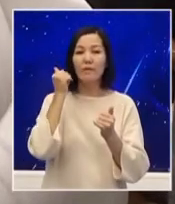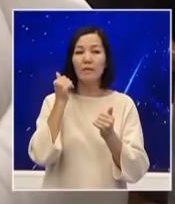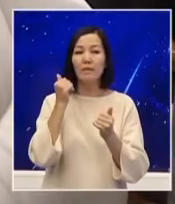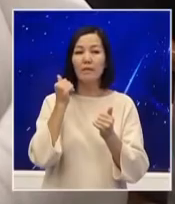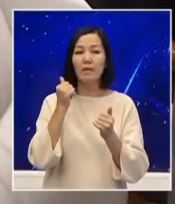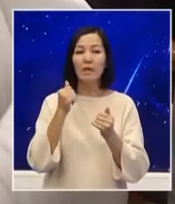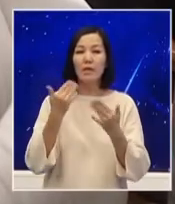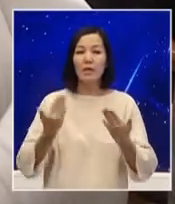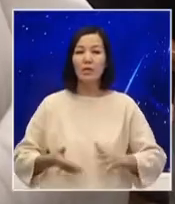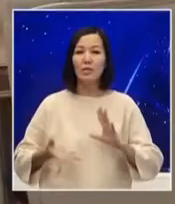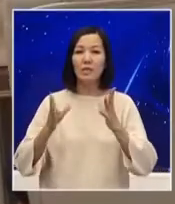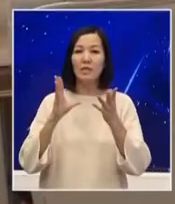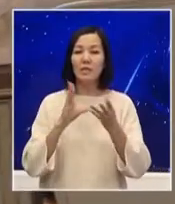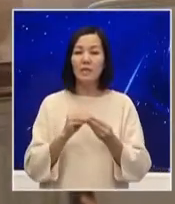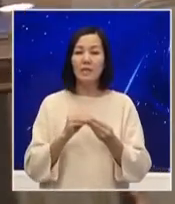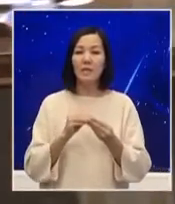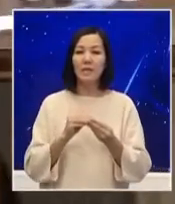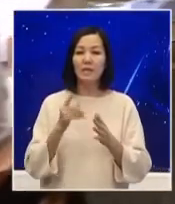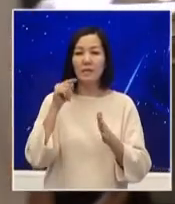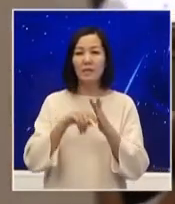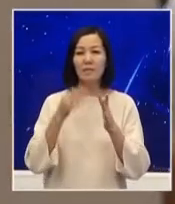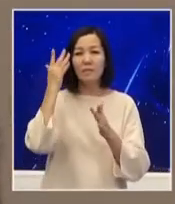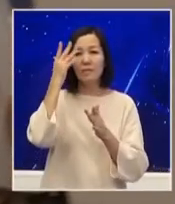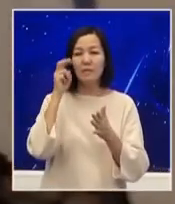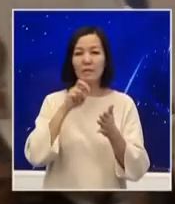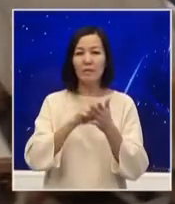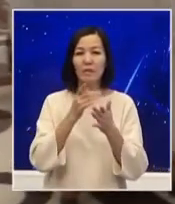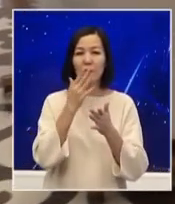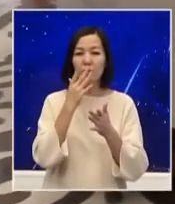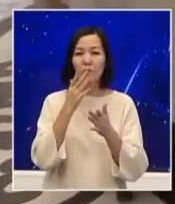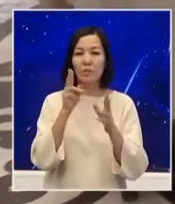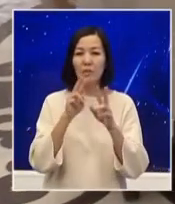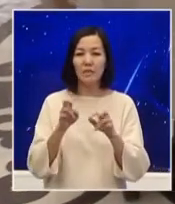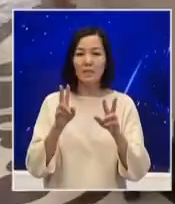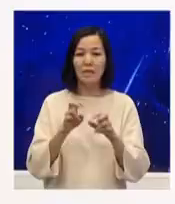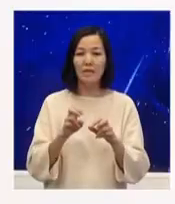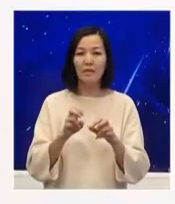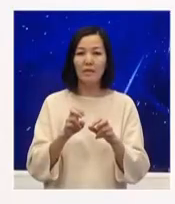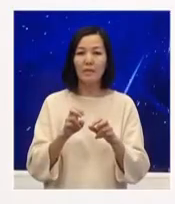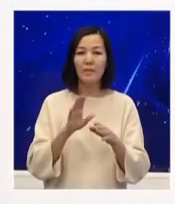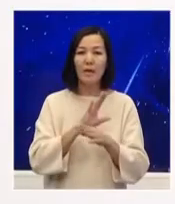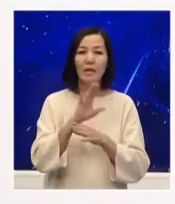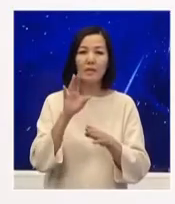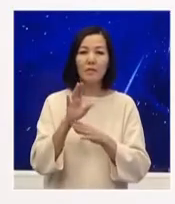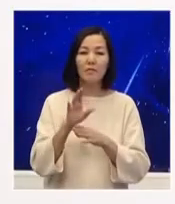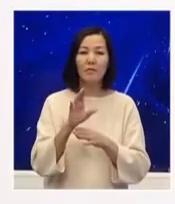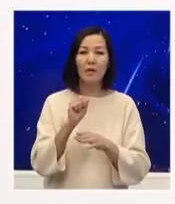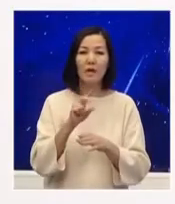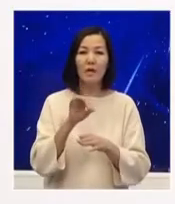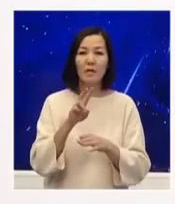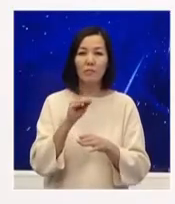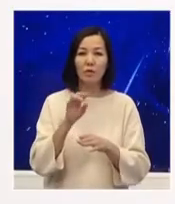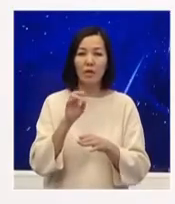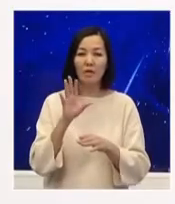жизни и деятельности великого писателя и содержит письма коллег и зарубежных ученых-исследователей, адресованные Ануару Алимжанову. Рустам